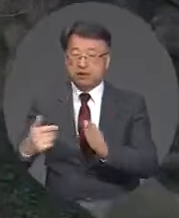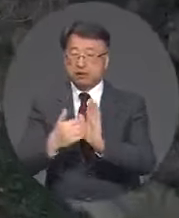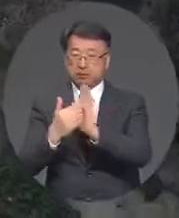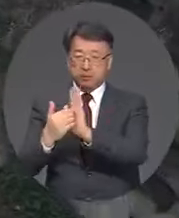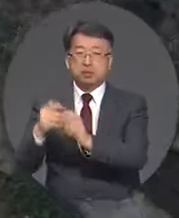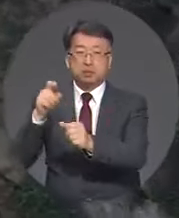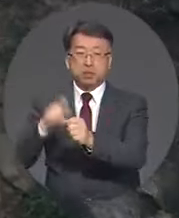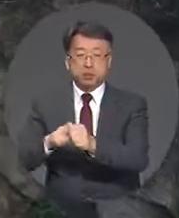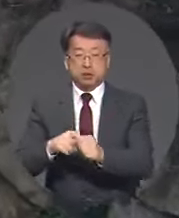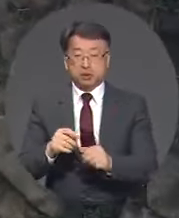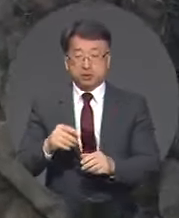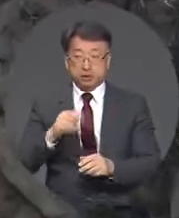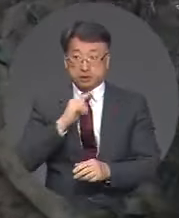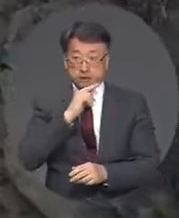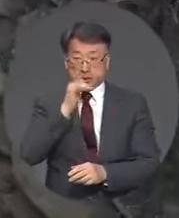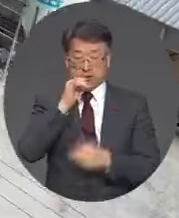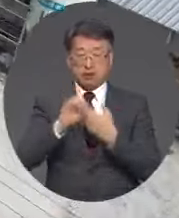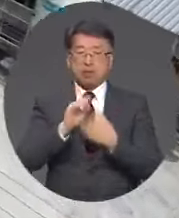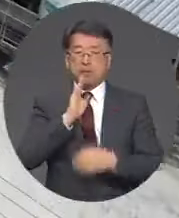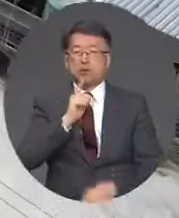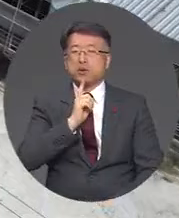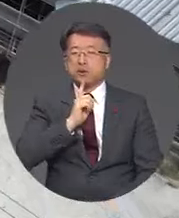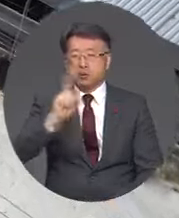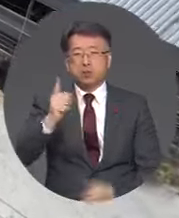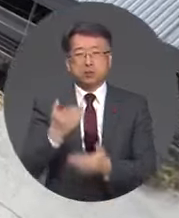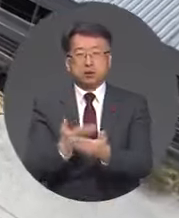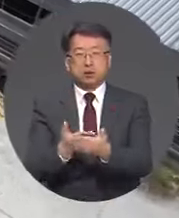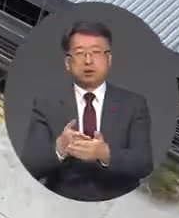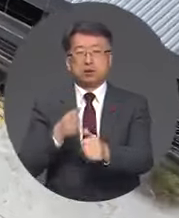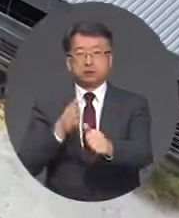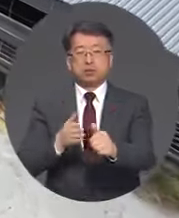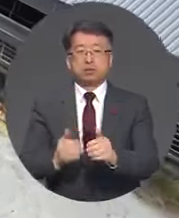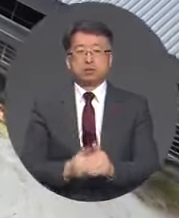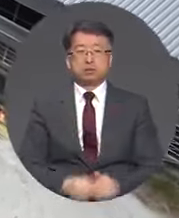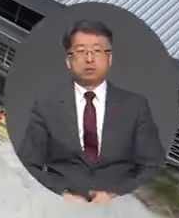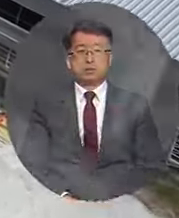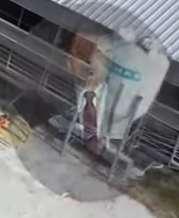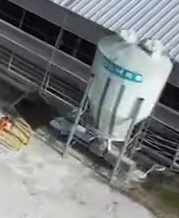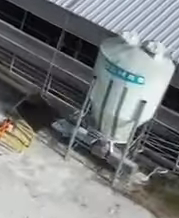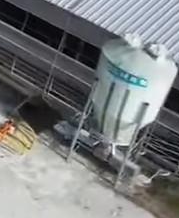증상이 나타나면 즉시 신고해 줄 것을 당부했습니다. MBC 뉴스 이선영입니다.